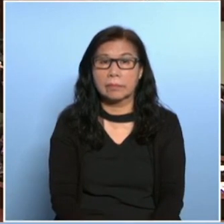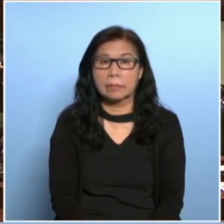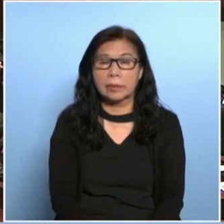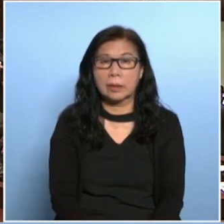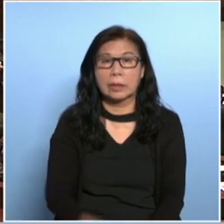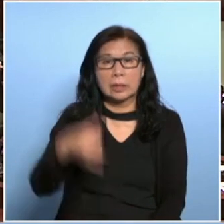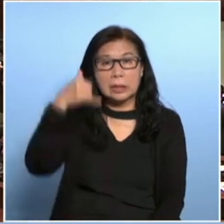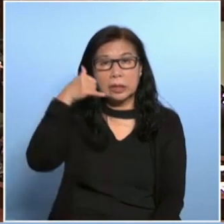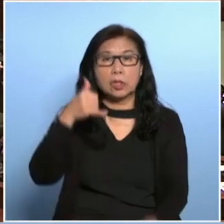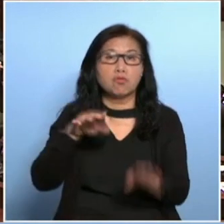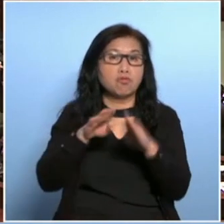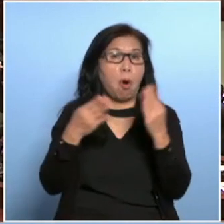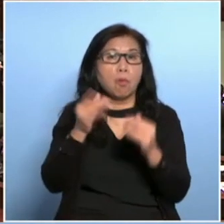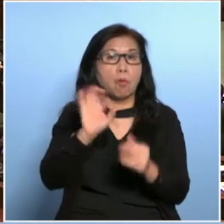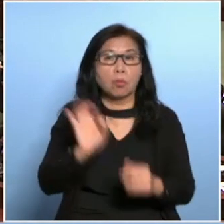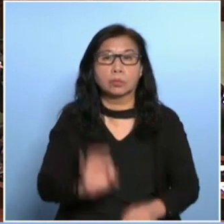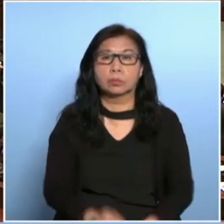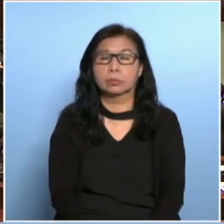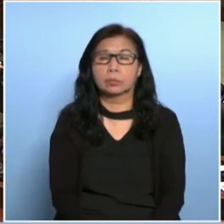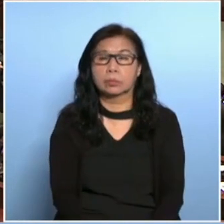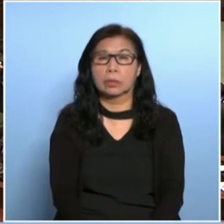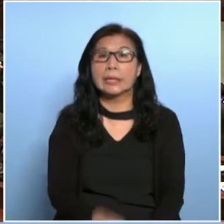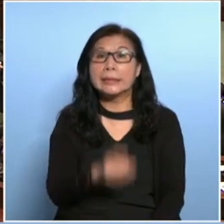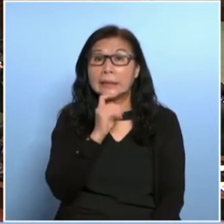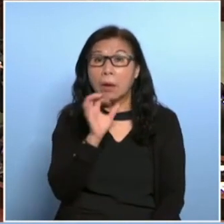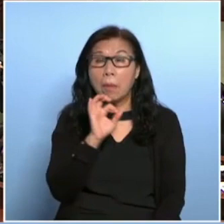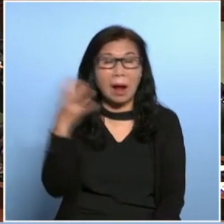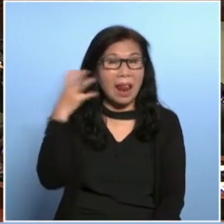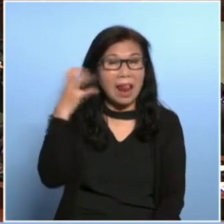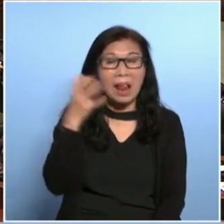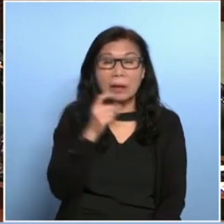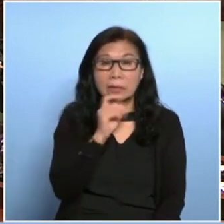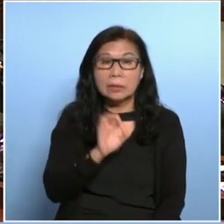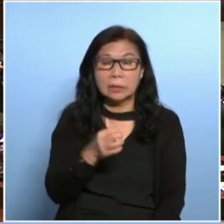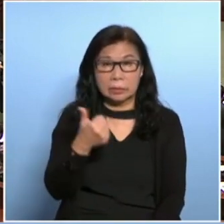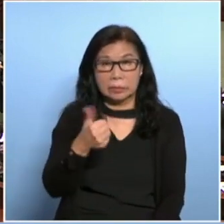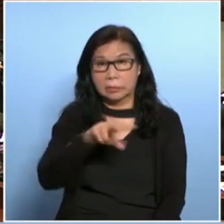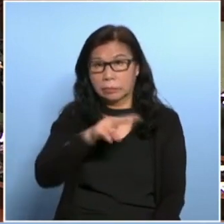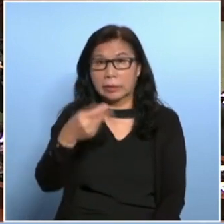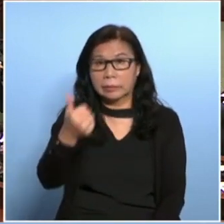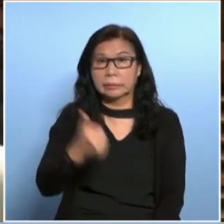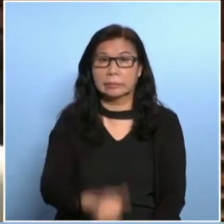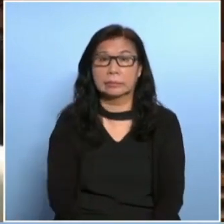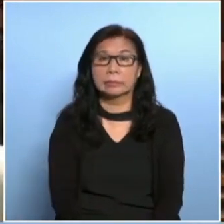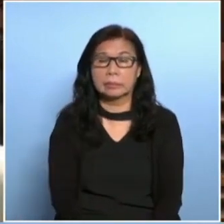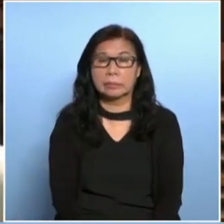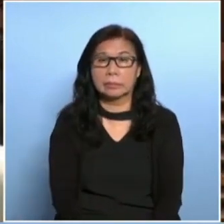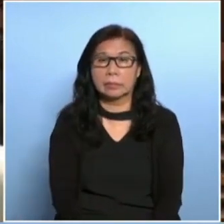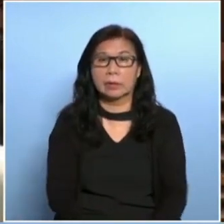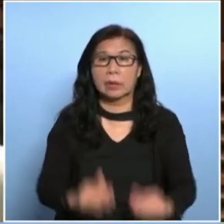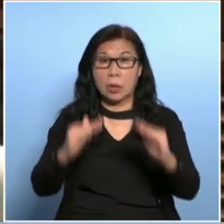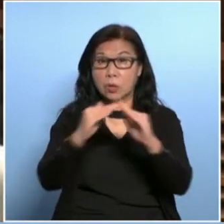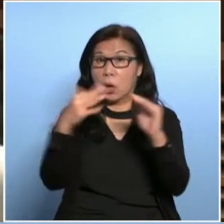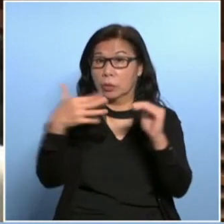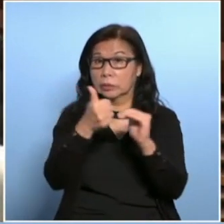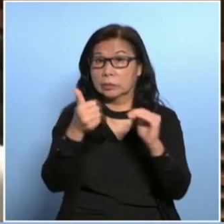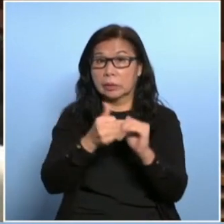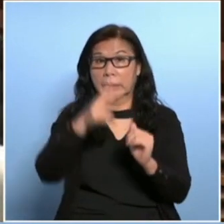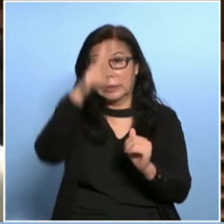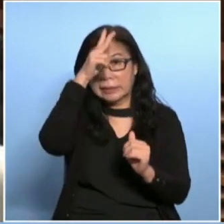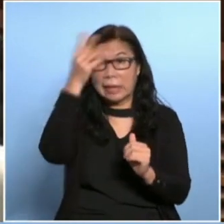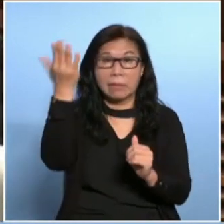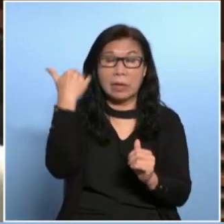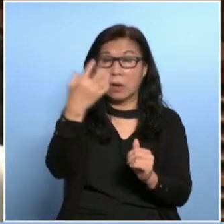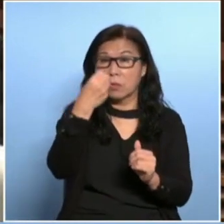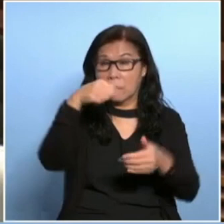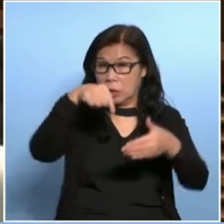冇開到啊，對唔住。啊，有冇事啊？而家 好咗啦。 OK。嗱，局長啦，政府成日講